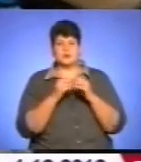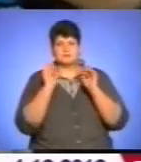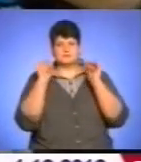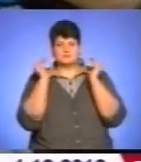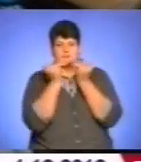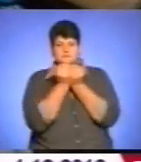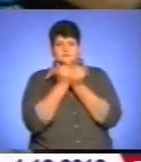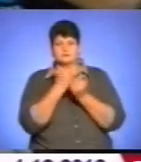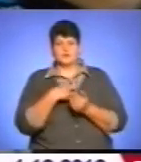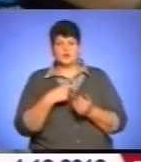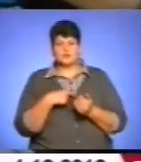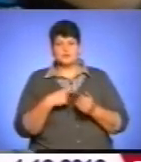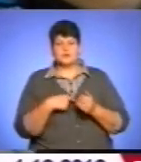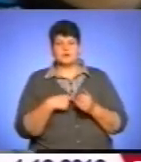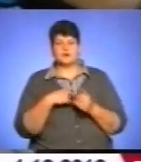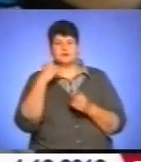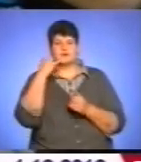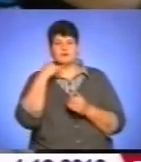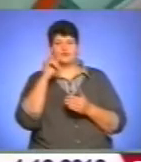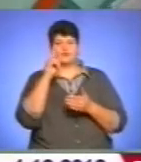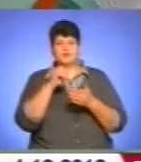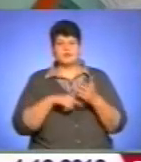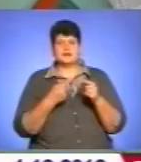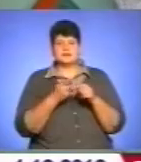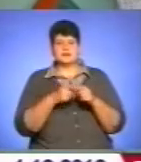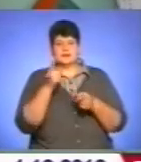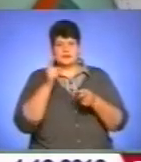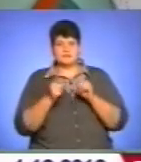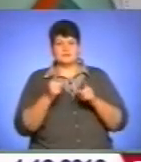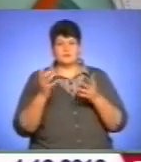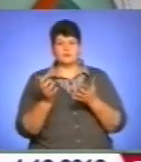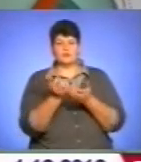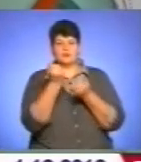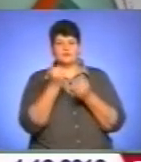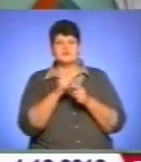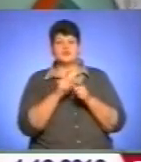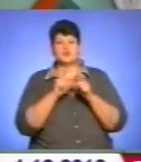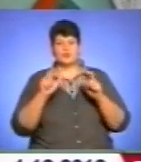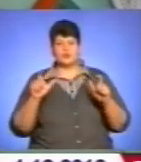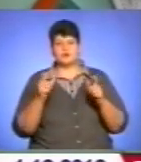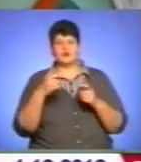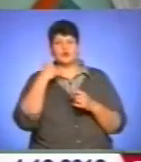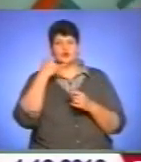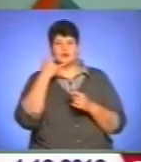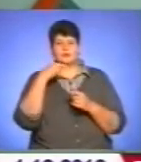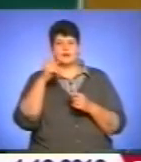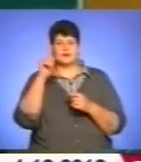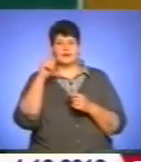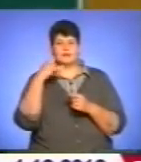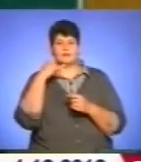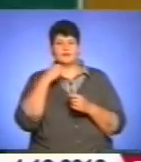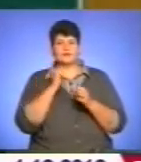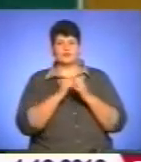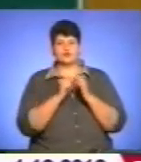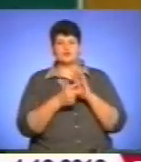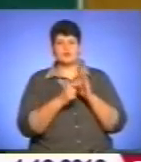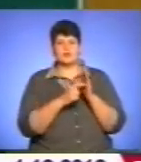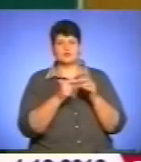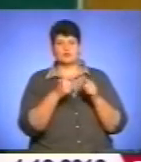собі, тому телефон довіри для них – справжній порятунок. У цій школі номери таких телефонів у кожному класному куточку. Телефон довіри